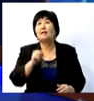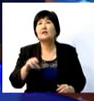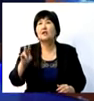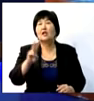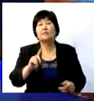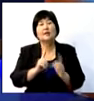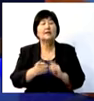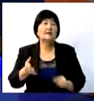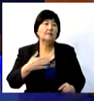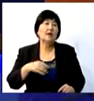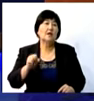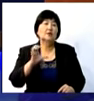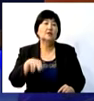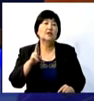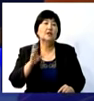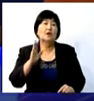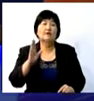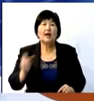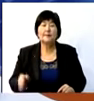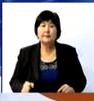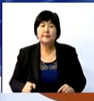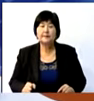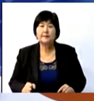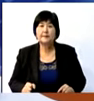Нағымет, суырда аудармада айтып өтсе Садықова.